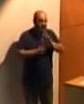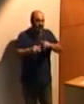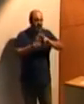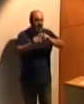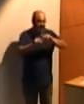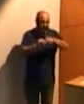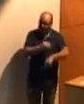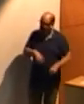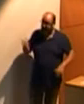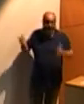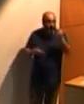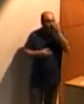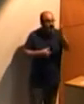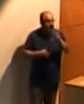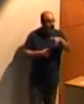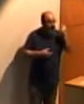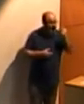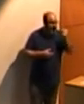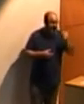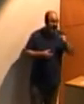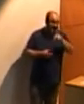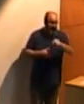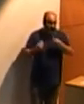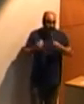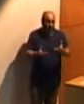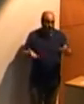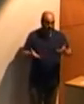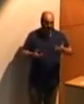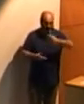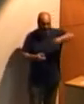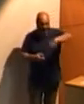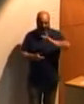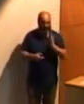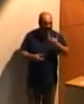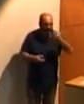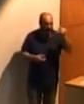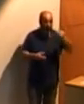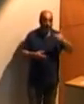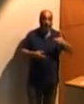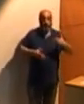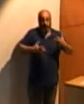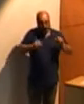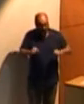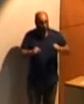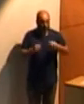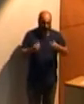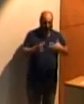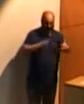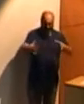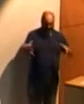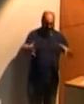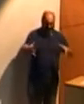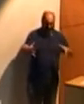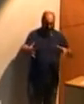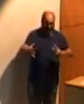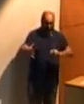donc la connaissance humaine est un moyen d'améliorer et de perfectionner voire peut-être d'accomplir des espaces qui sont finalement